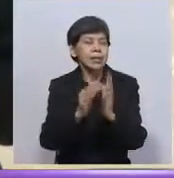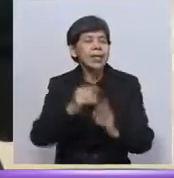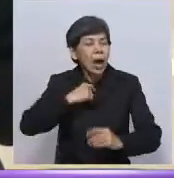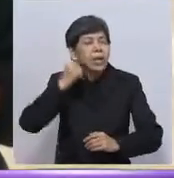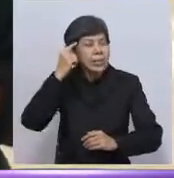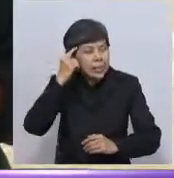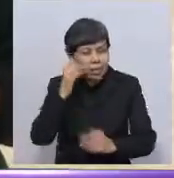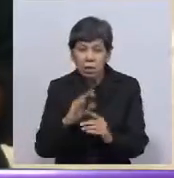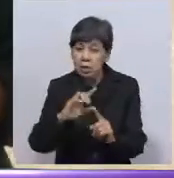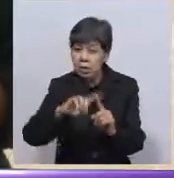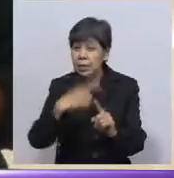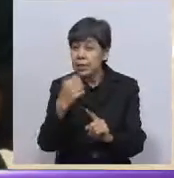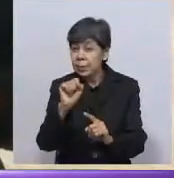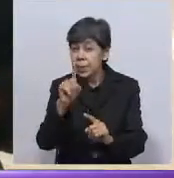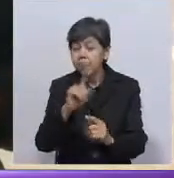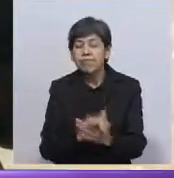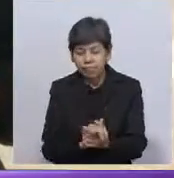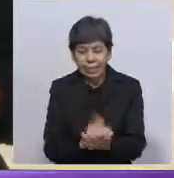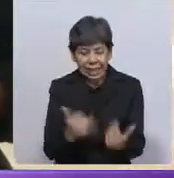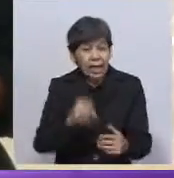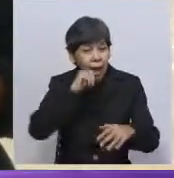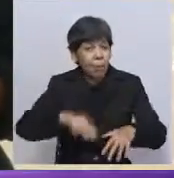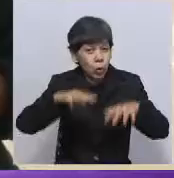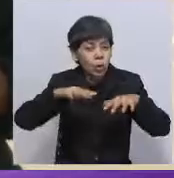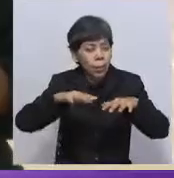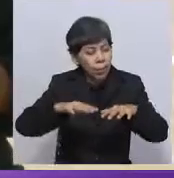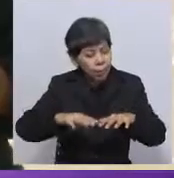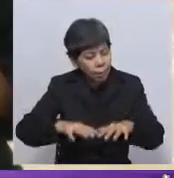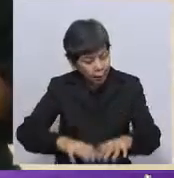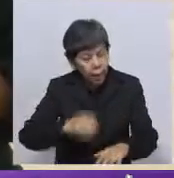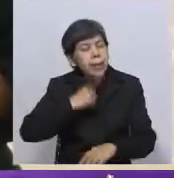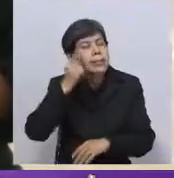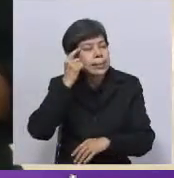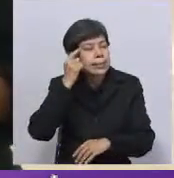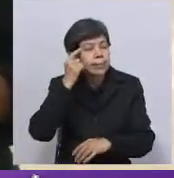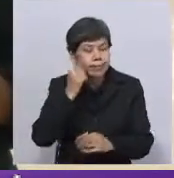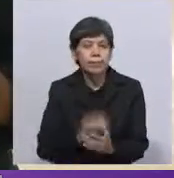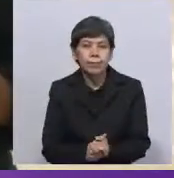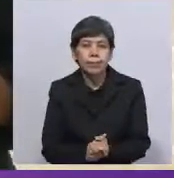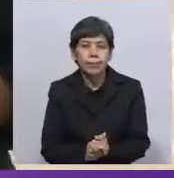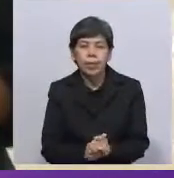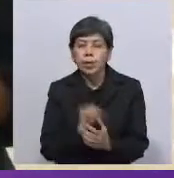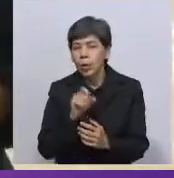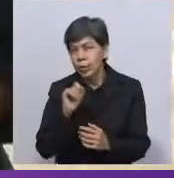ว่าภายในเดือนพฤศจิกายนนี้สถานการณ์น้ำท่วมทั้งหมดจะกลับเข้าสู่ภาวะปกติค่ะสม